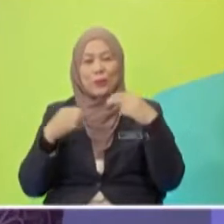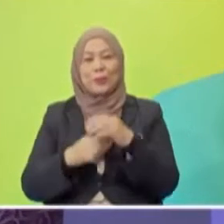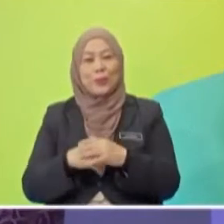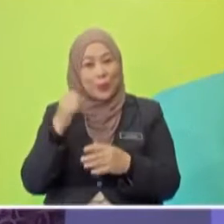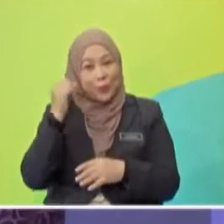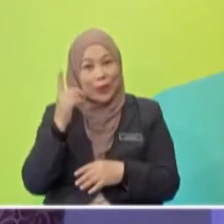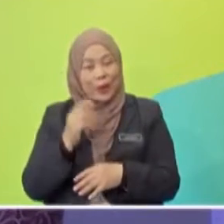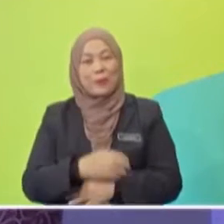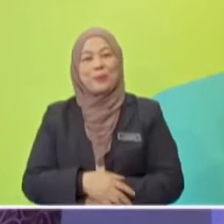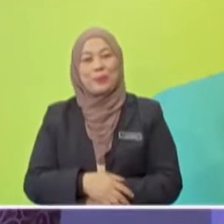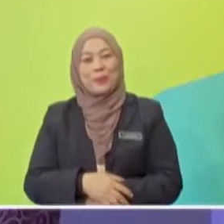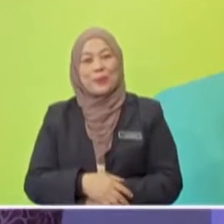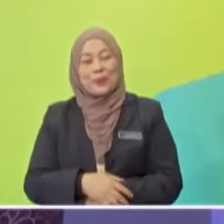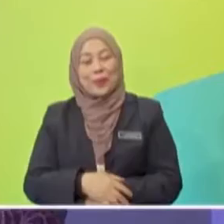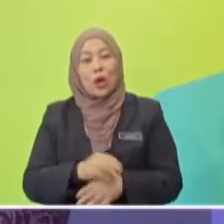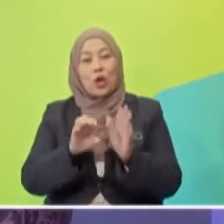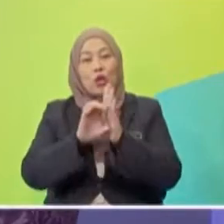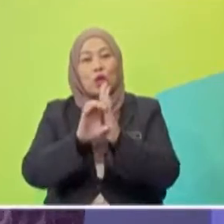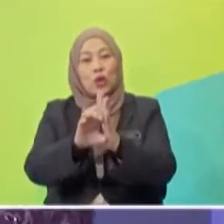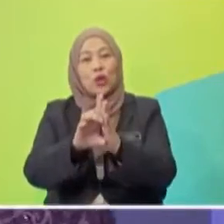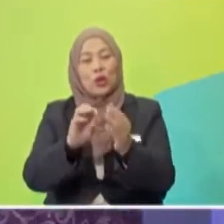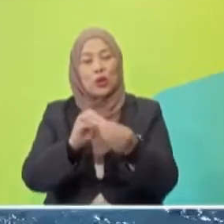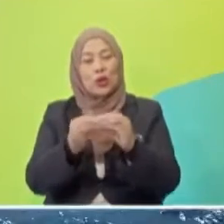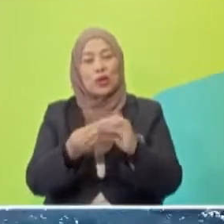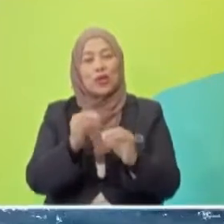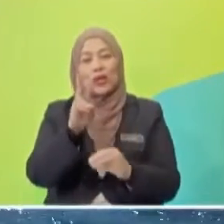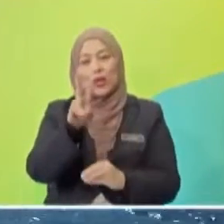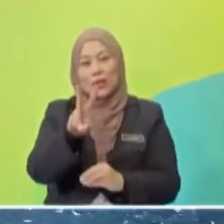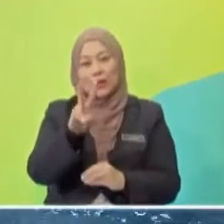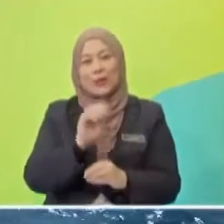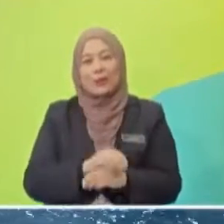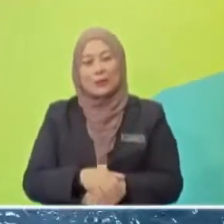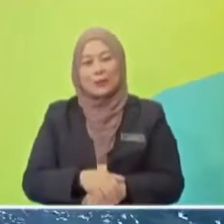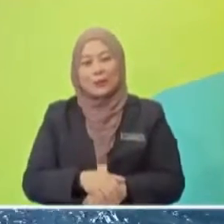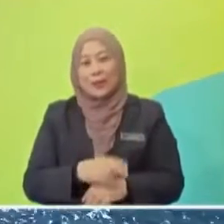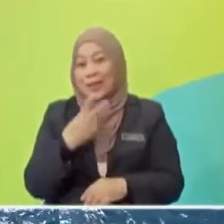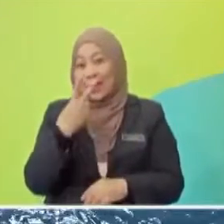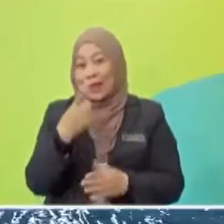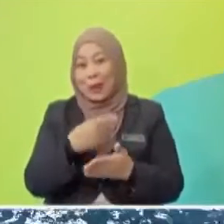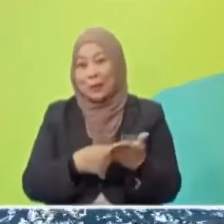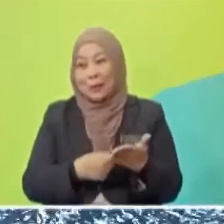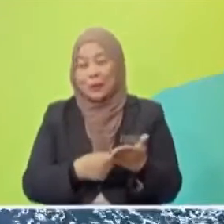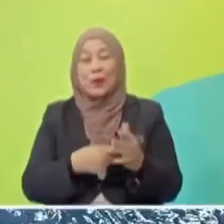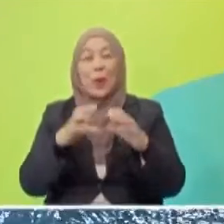Oke seterusnya kita lihat Yang Kedua murid-murid pasti tahu apa ini ini